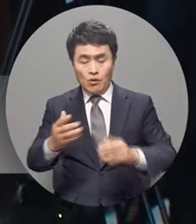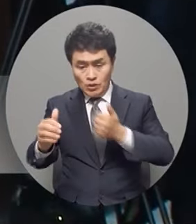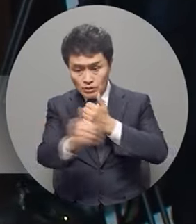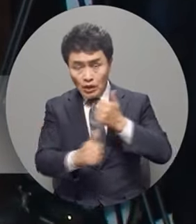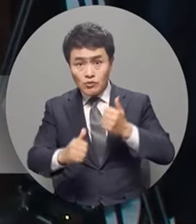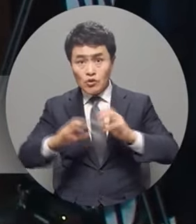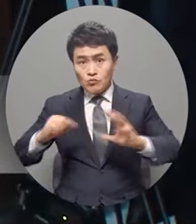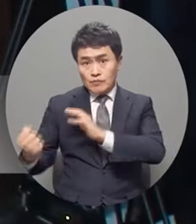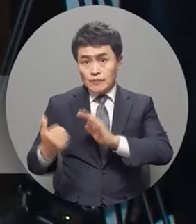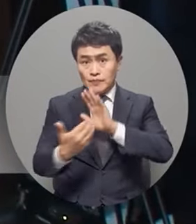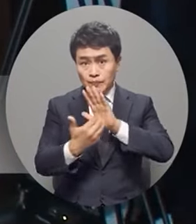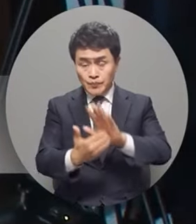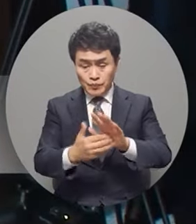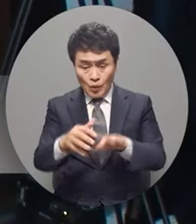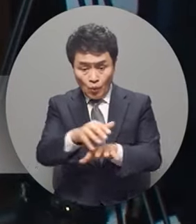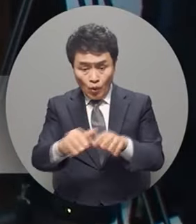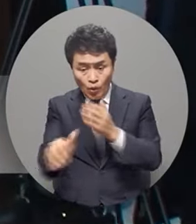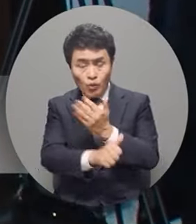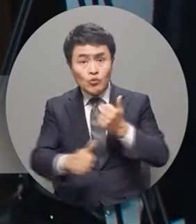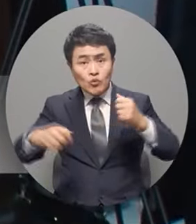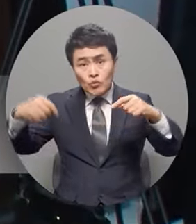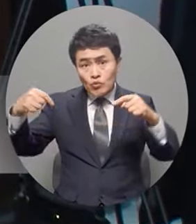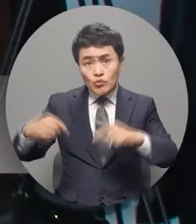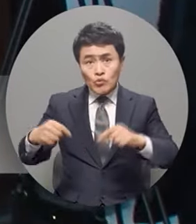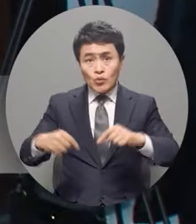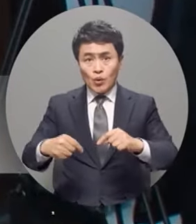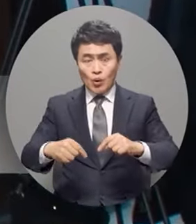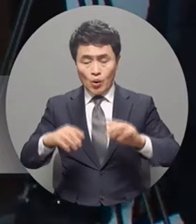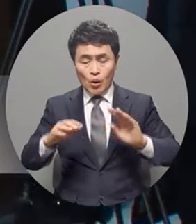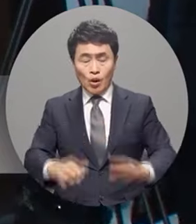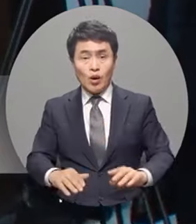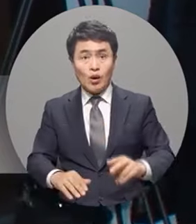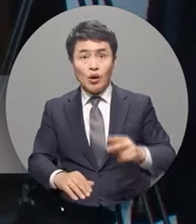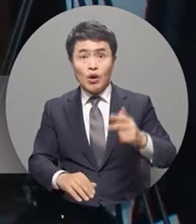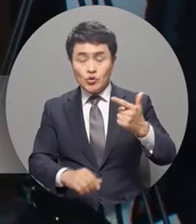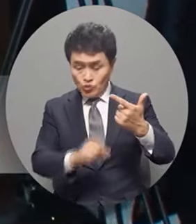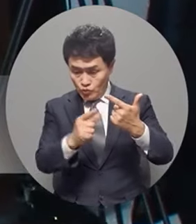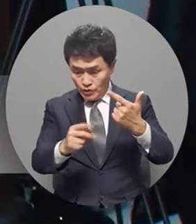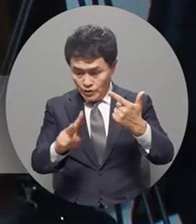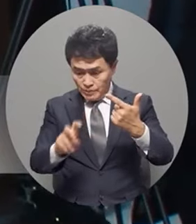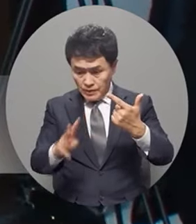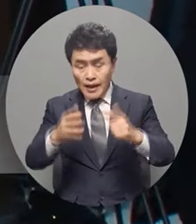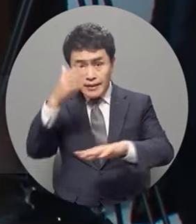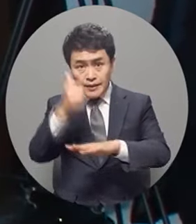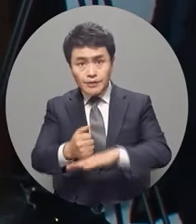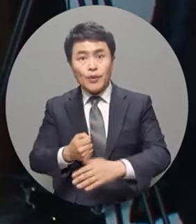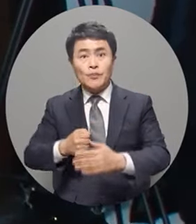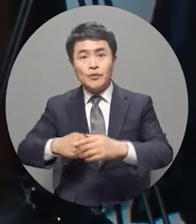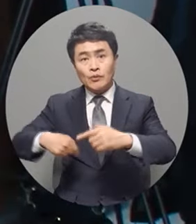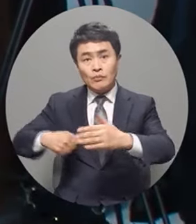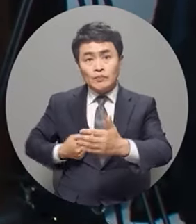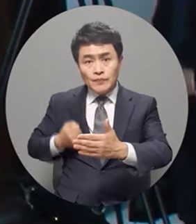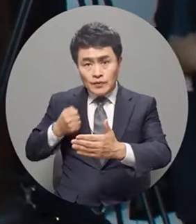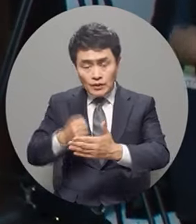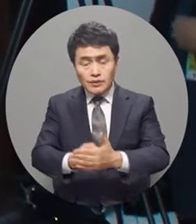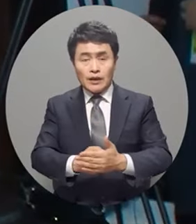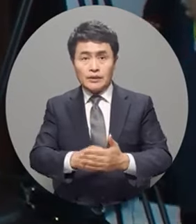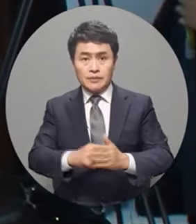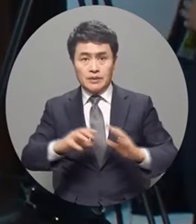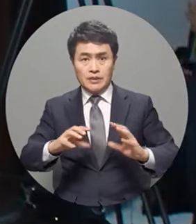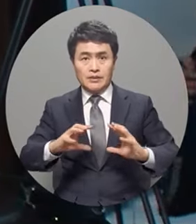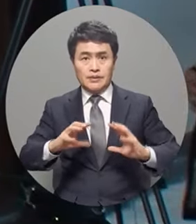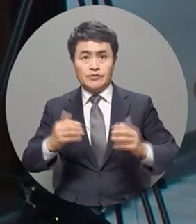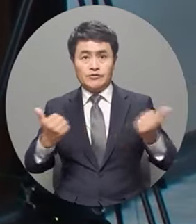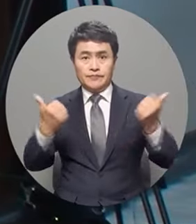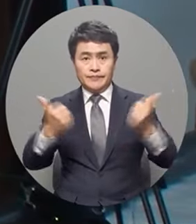국민의 임은 원구성 협상과 관련해서는 오는 24일 최종 결론을 내기로 했습니다 지금 까지 국회에서 MBC